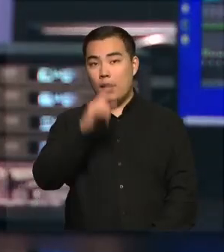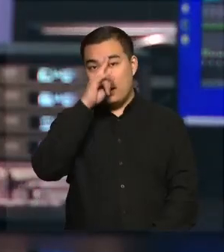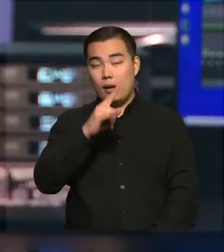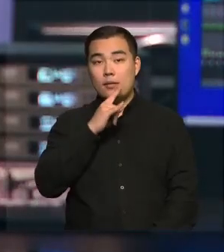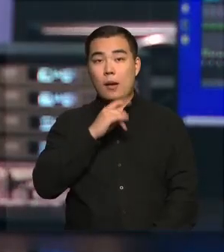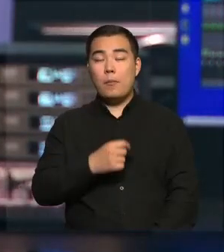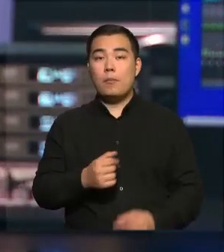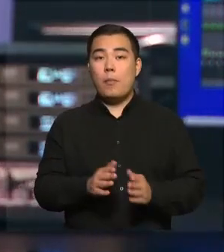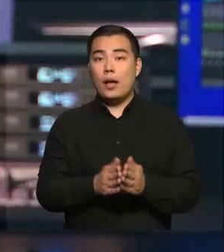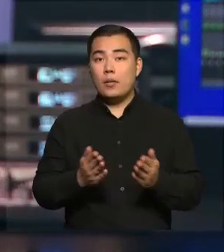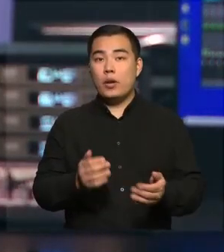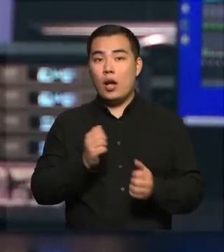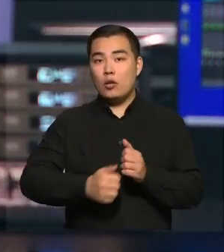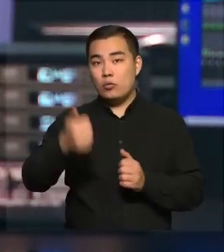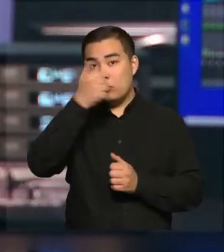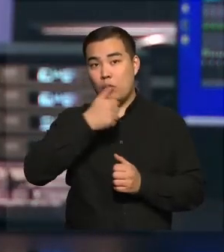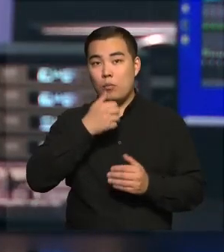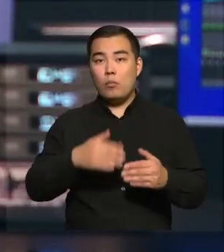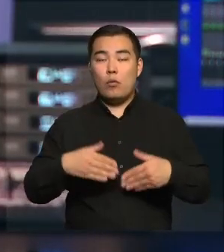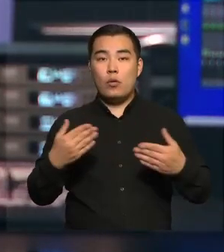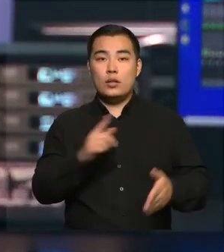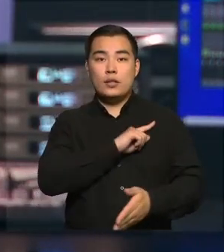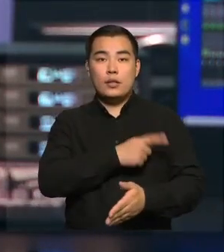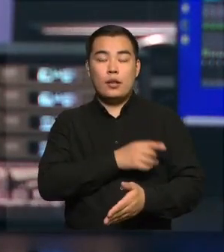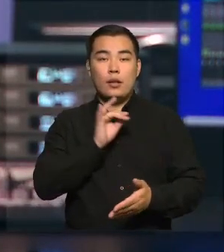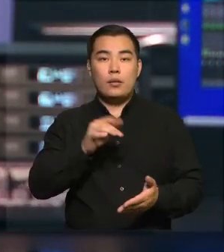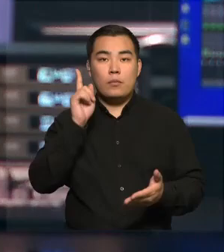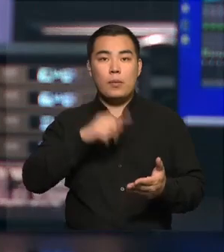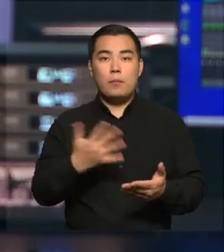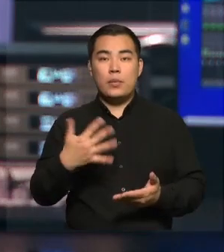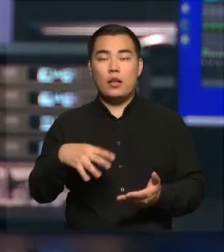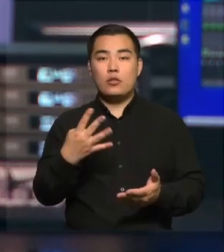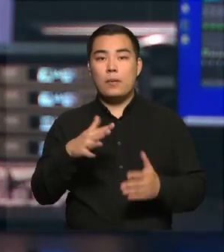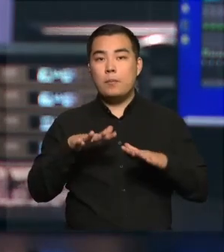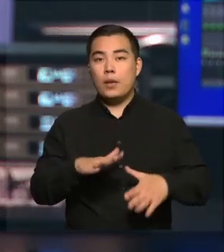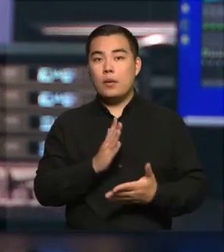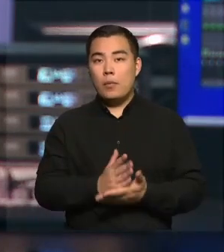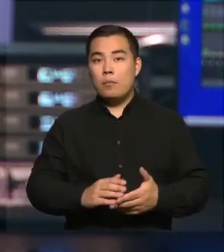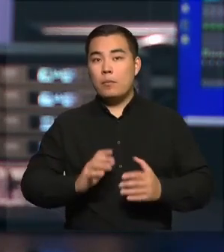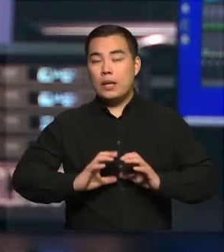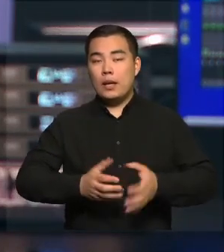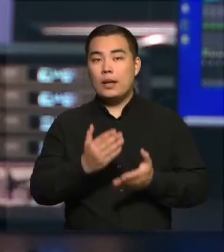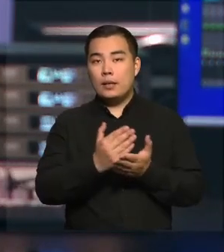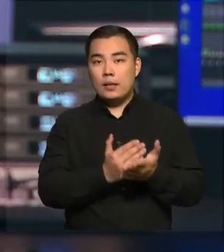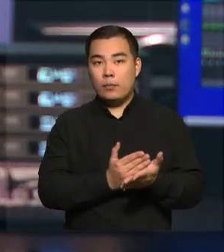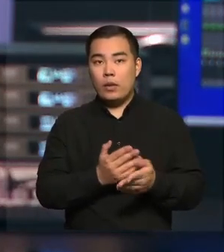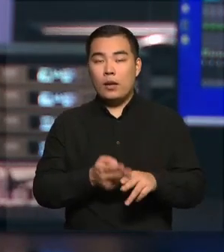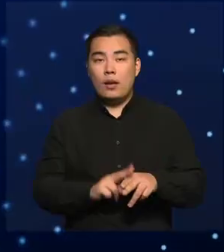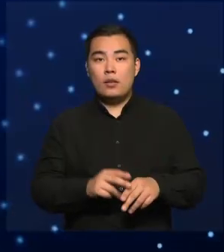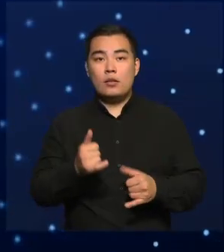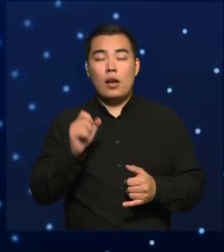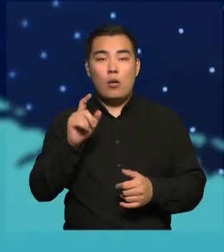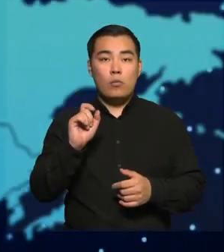Казахстанский паспорт с каждым годом обретает все большую силу и уверенно занимает 54 место в мировом рейтинге. С этим